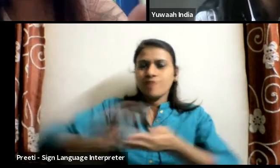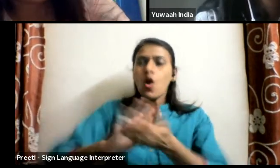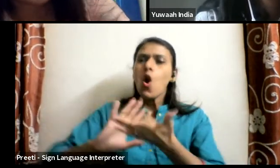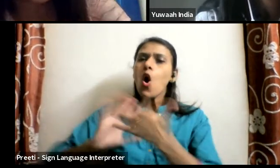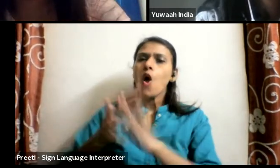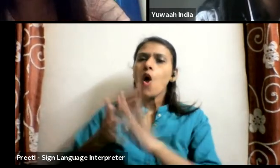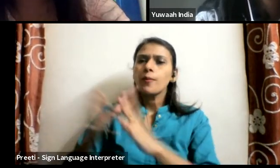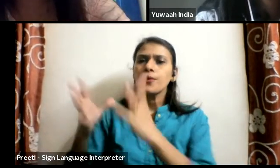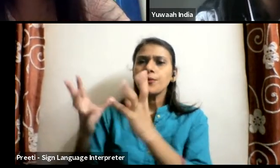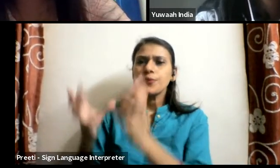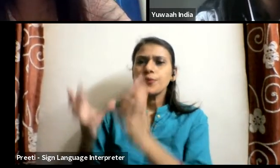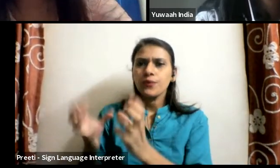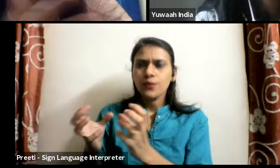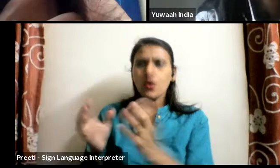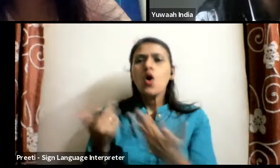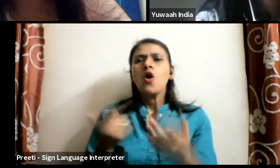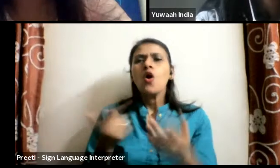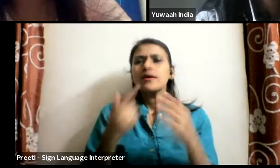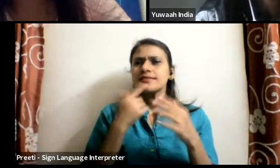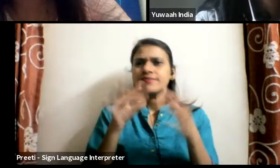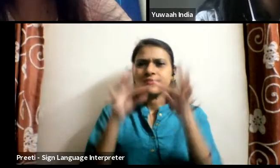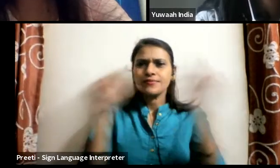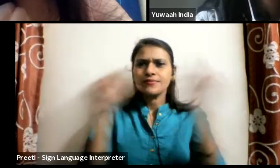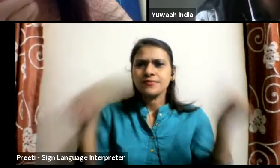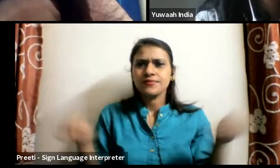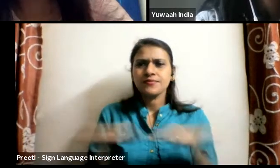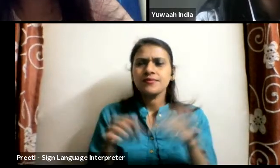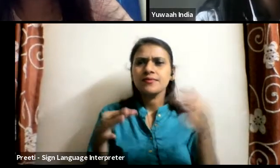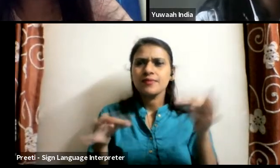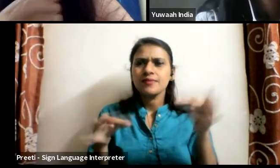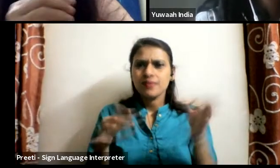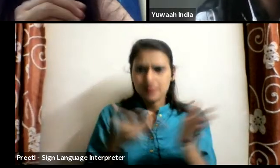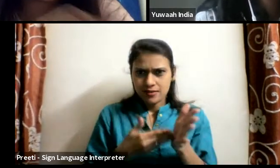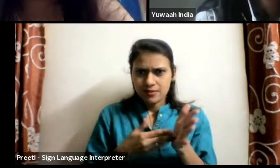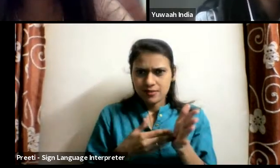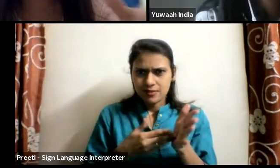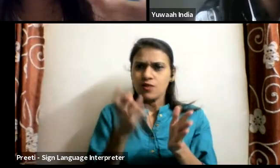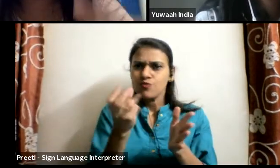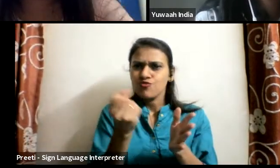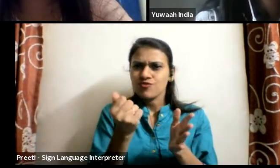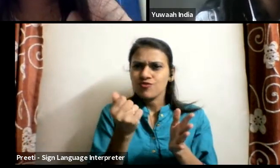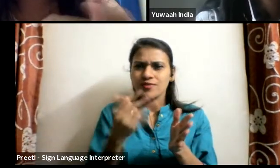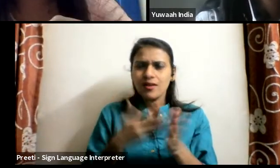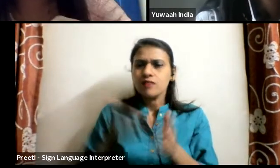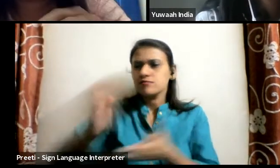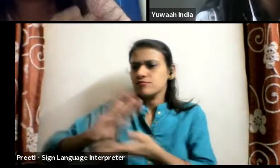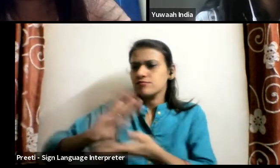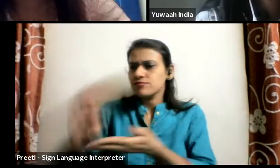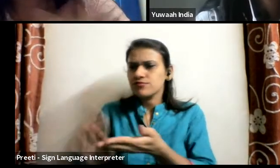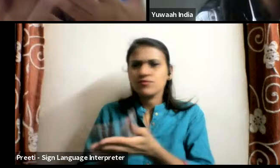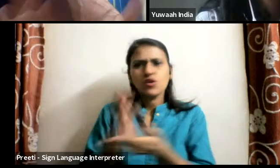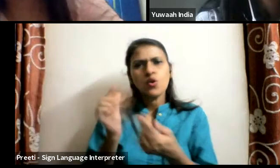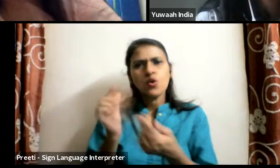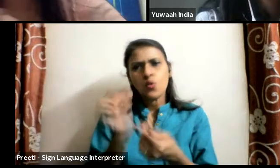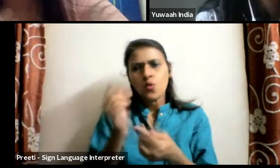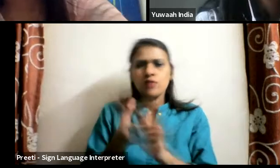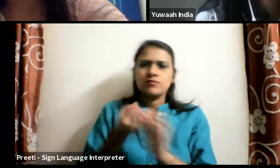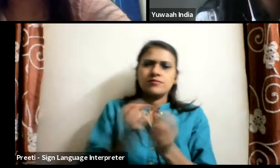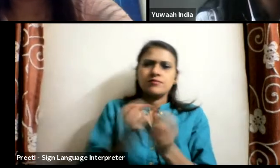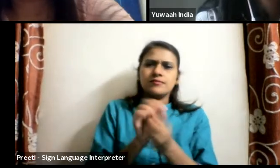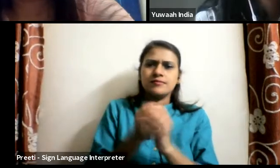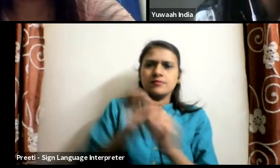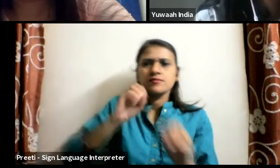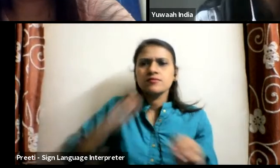पेपर टॉवल यूज करके ड्राई कर सकते हैं तो आप उससे ड्राई कर लीजिए, और पेपर टॉवल को क्लोज्ड बिन में डाल करके हाथ धो करके फिर आगे काम